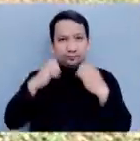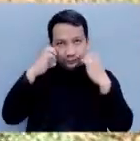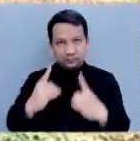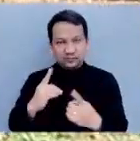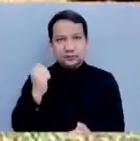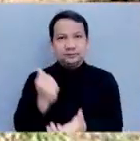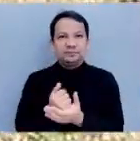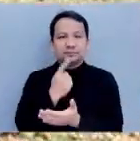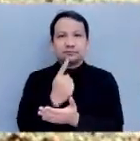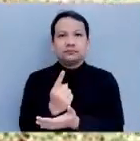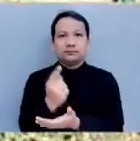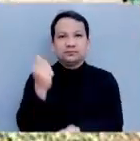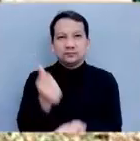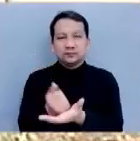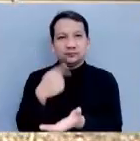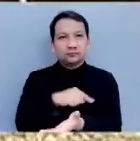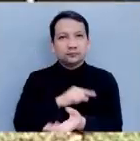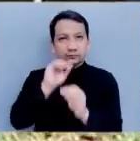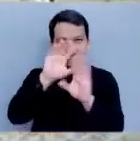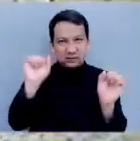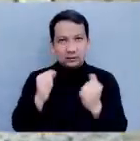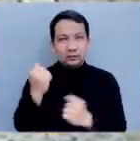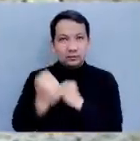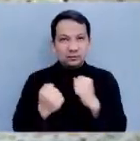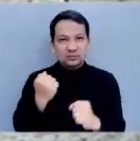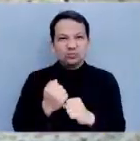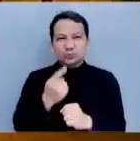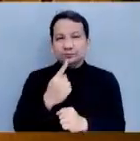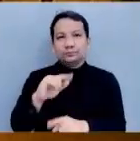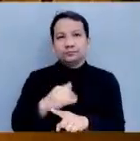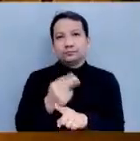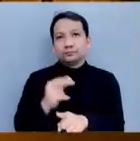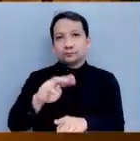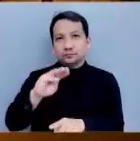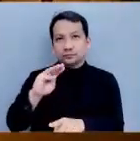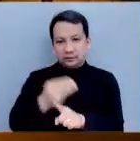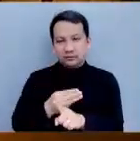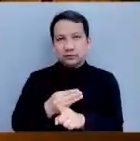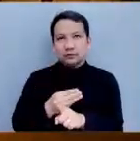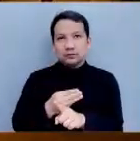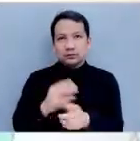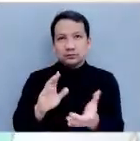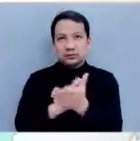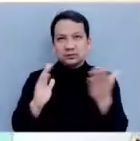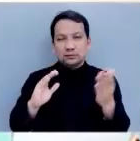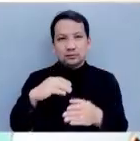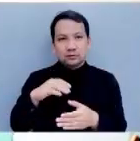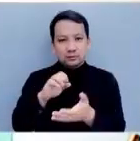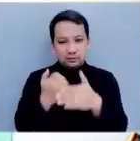maaprubahan man ang panukala, malabong maibalik ngayong taon ang June to March na school calendar sa elementary at high